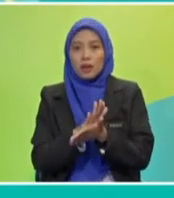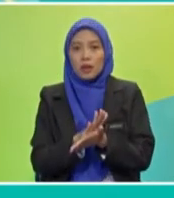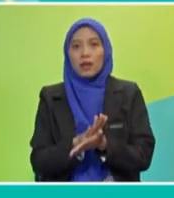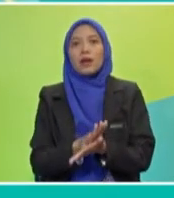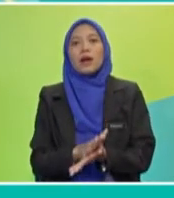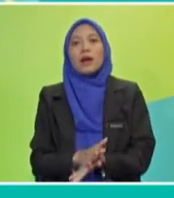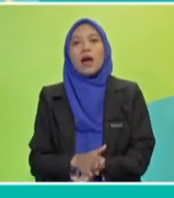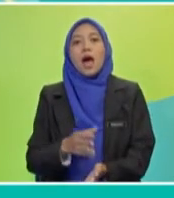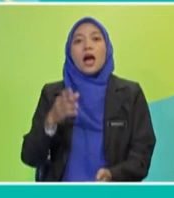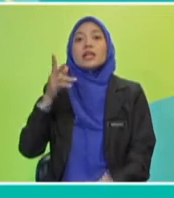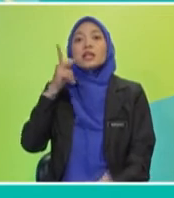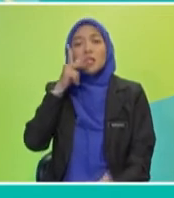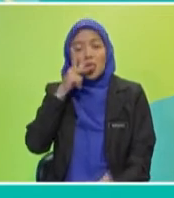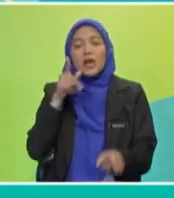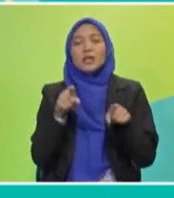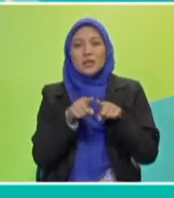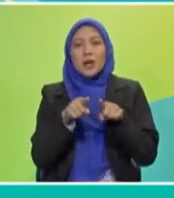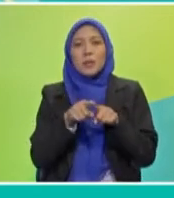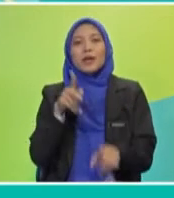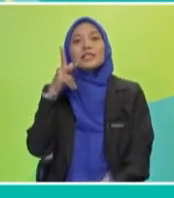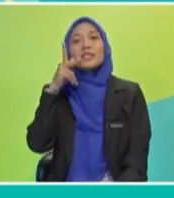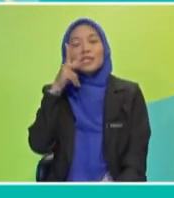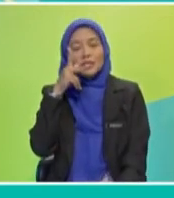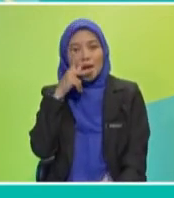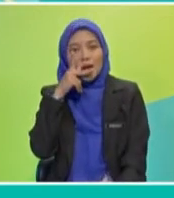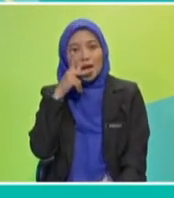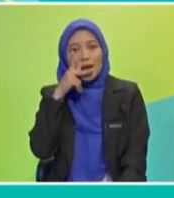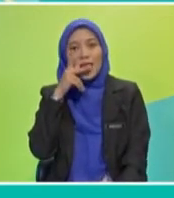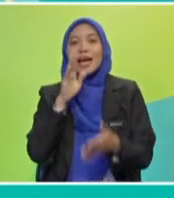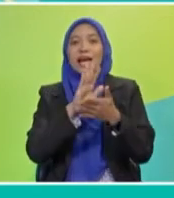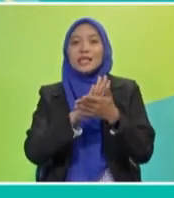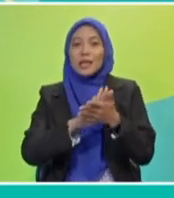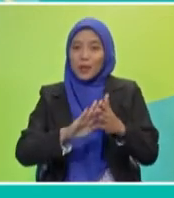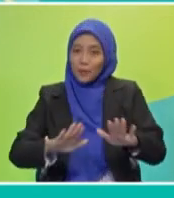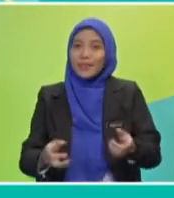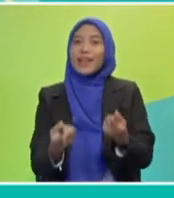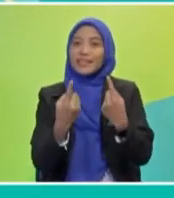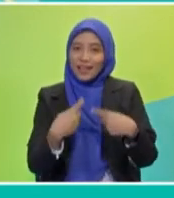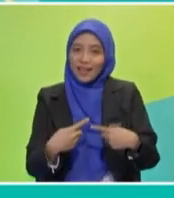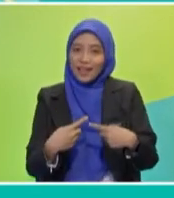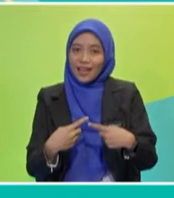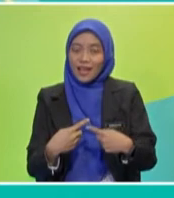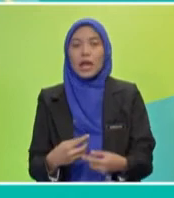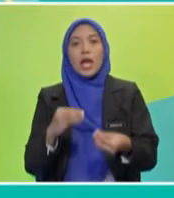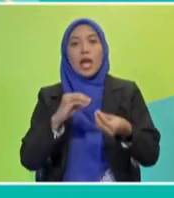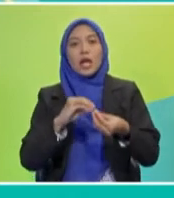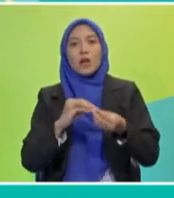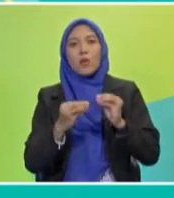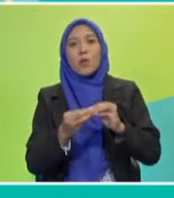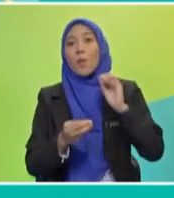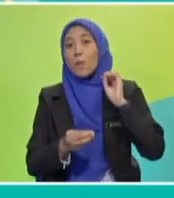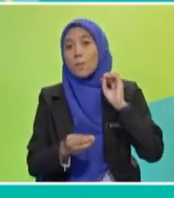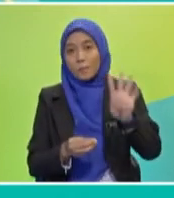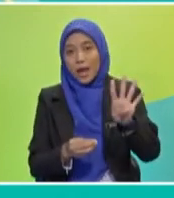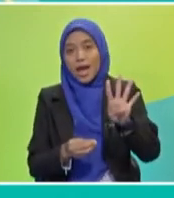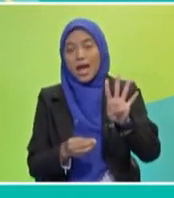Aman, Alustar Kedah Darul Aman juga. Selamat datang Aisyah. Okay. Dan murid di atas talian